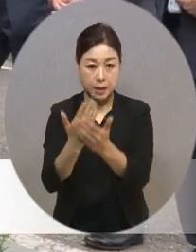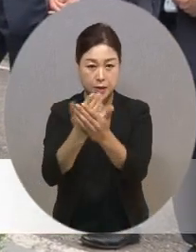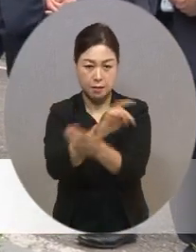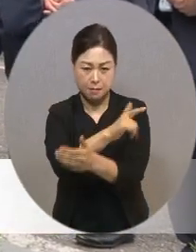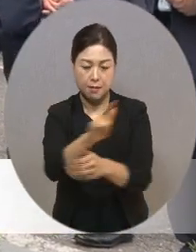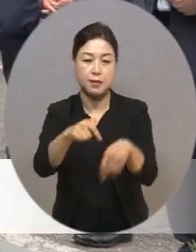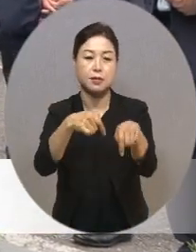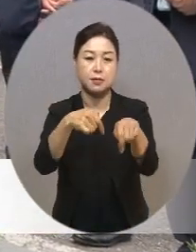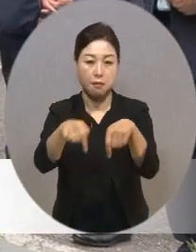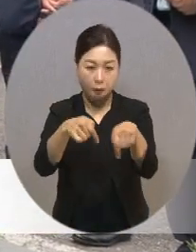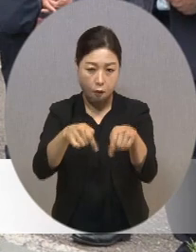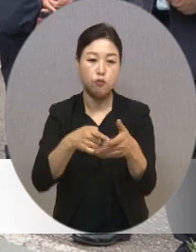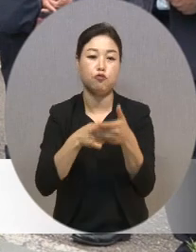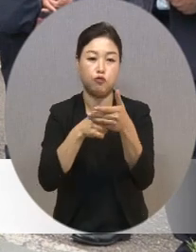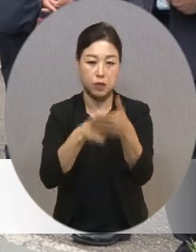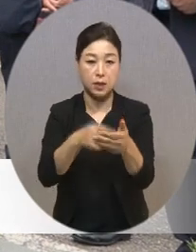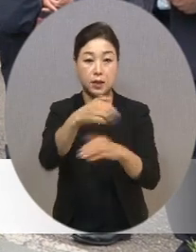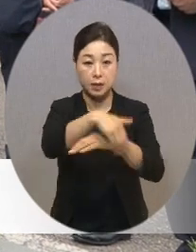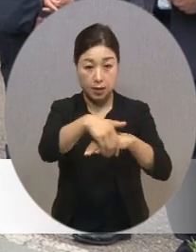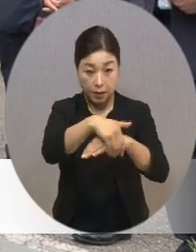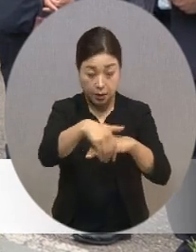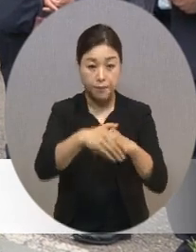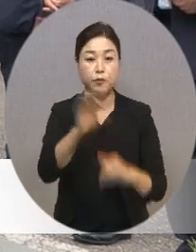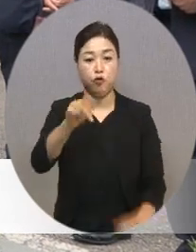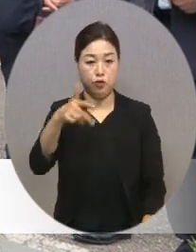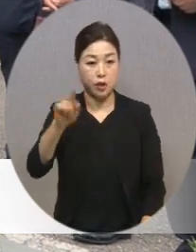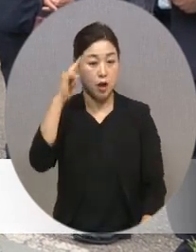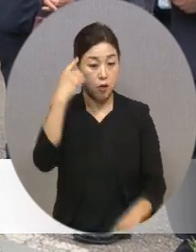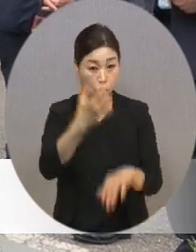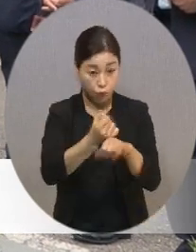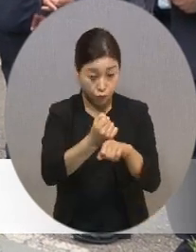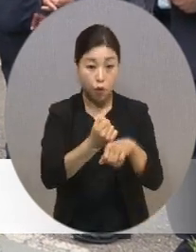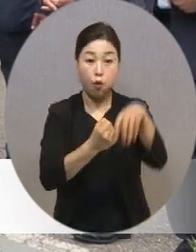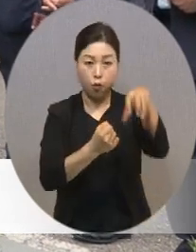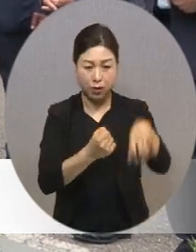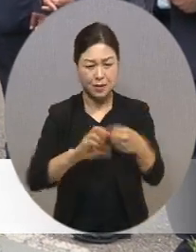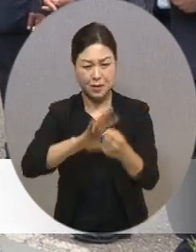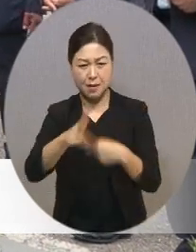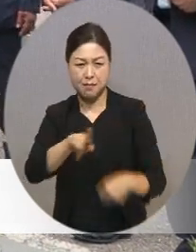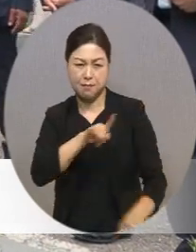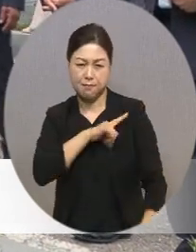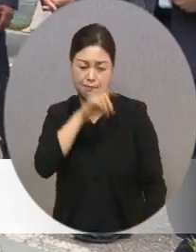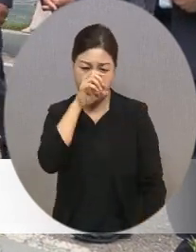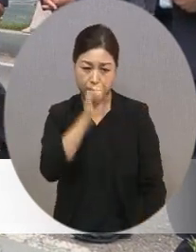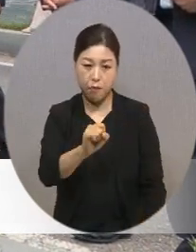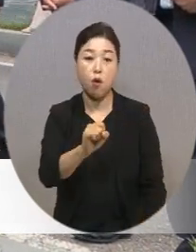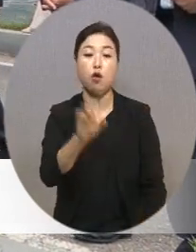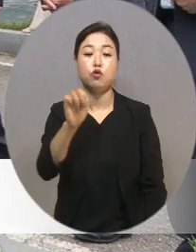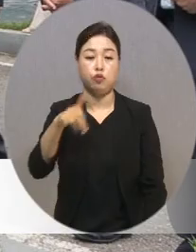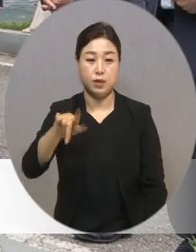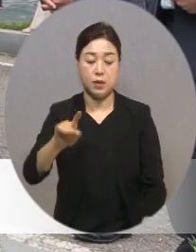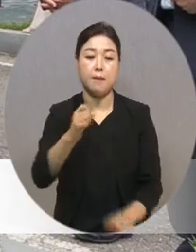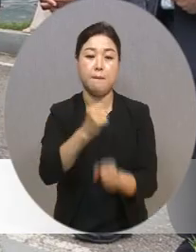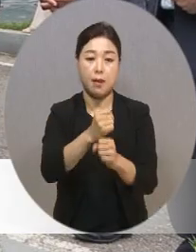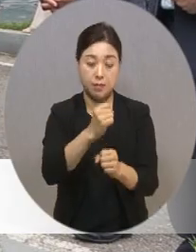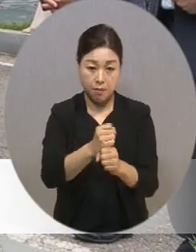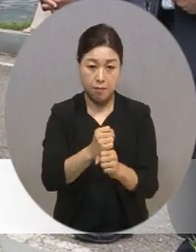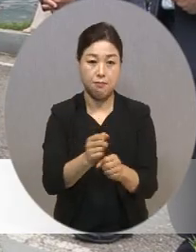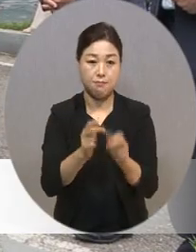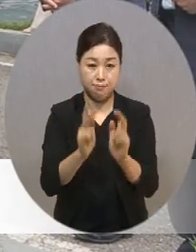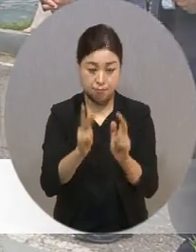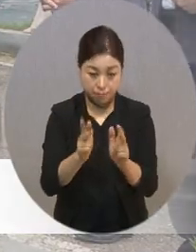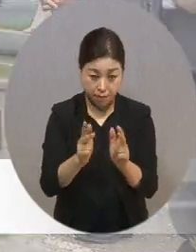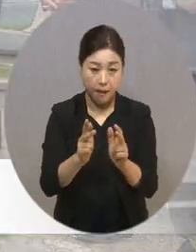정책을 추진할 계획이고, 유자연구소가 세계 최고 품질의 고흥유자의 생산, 가공, 유통,